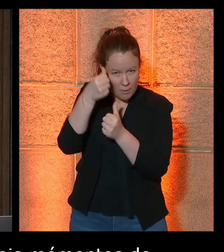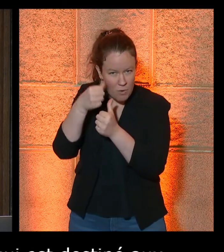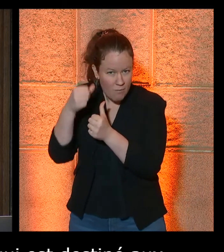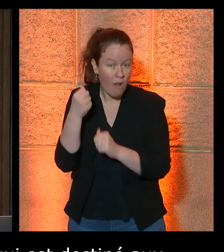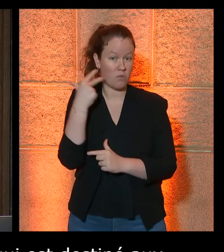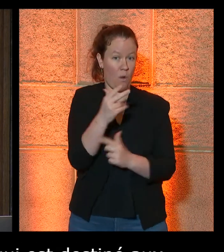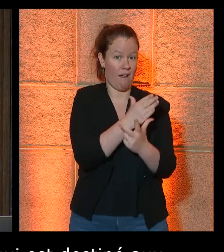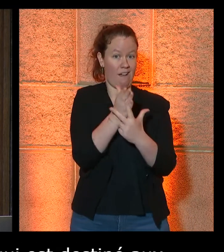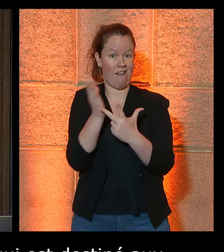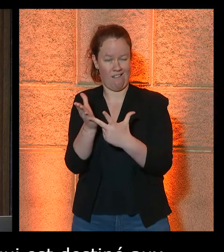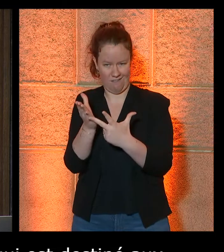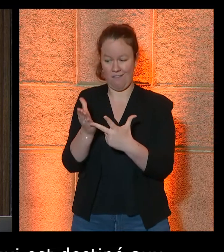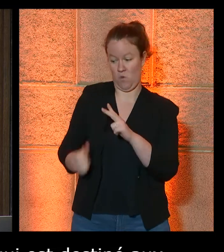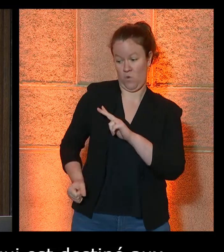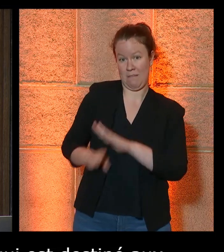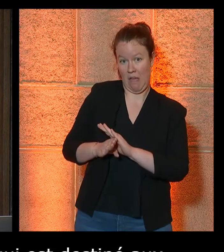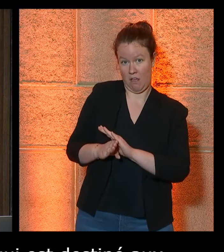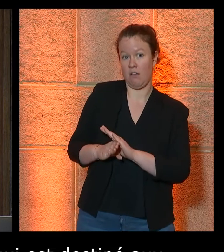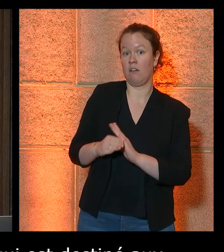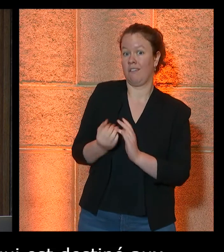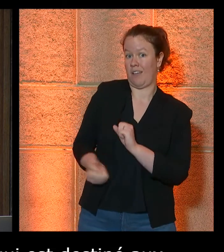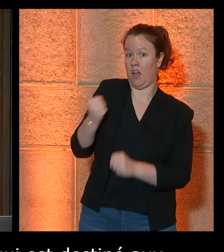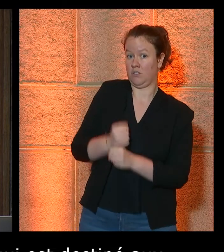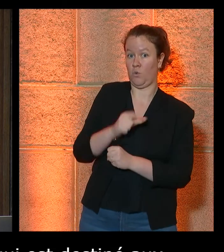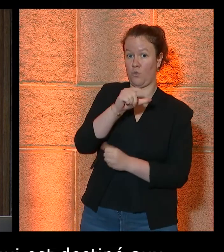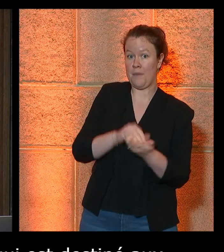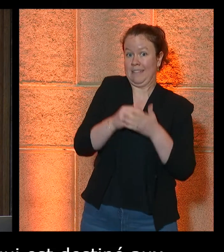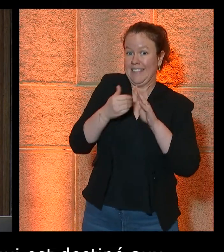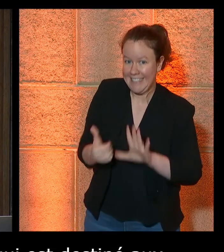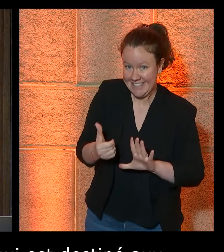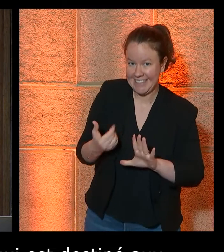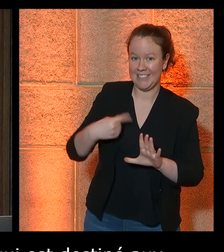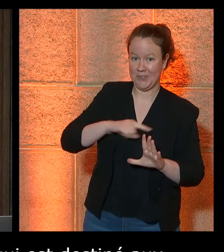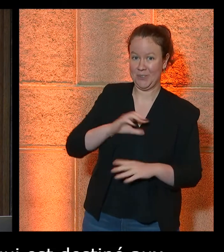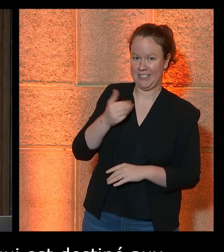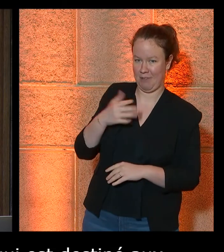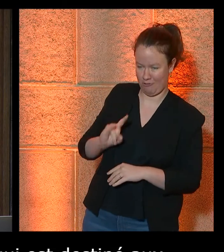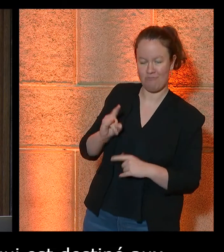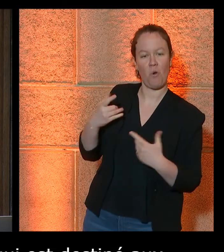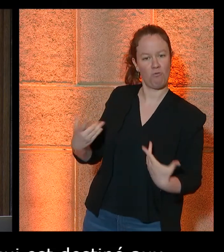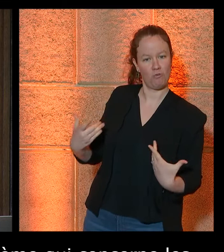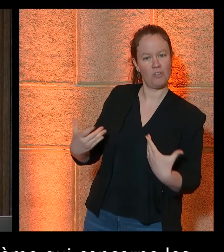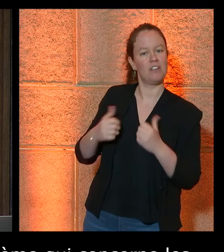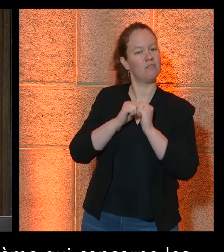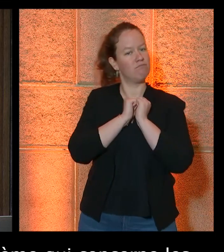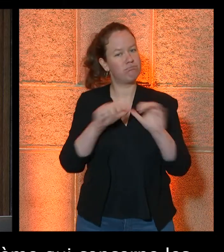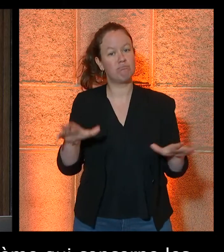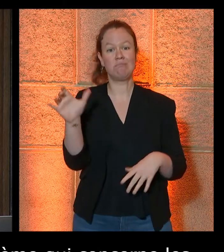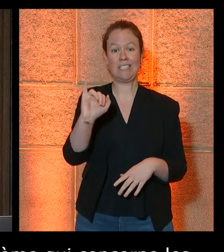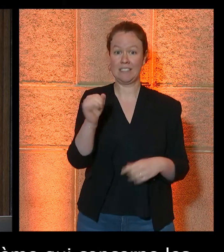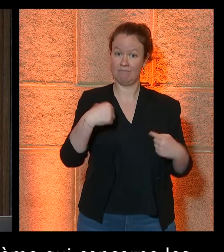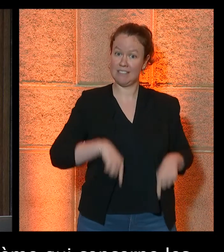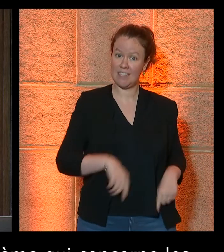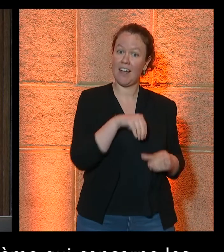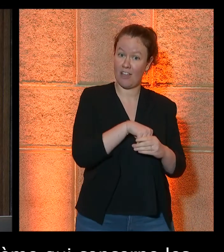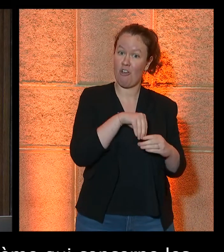une initiative du TNTPH de 2006, sont aujourd'hui publiés directement par le ministère de l'Intérieur